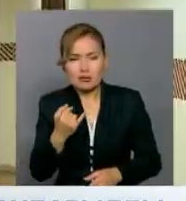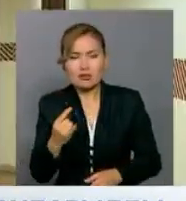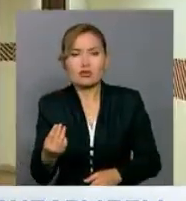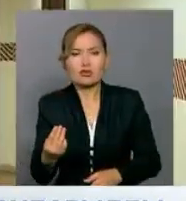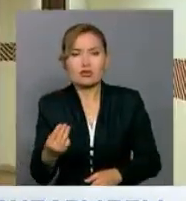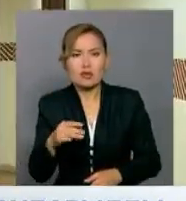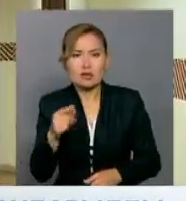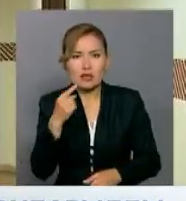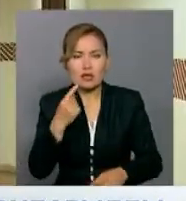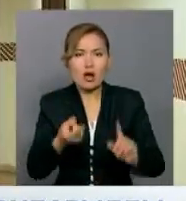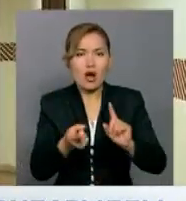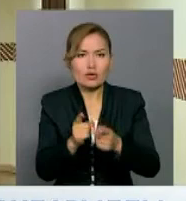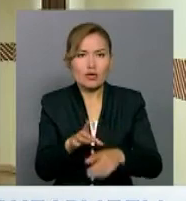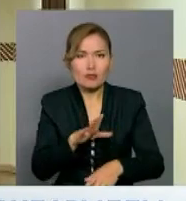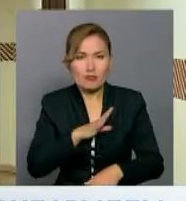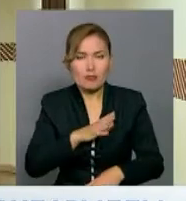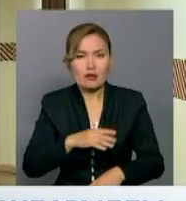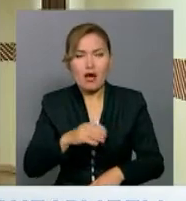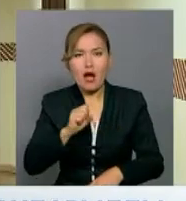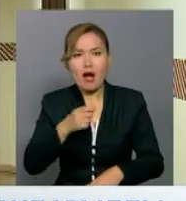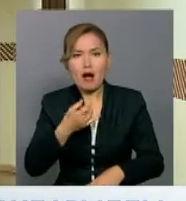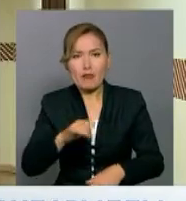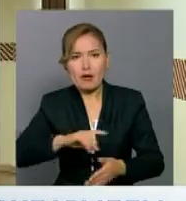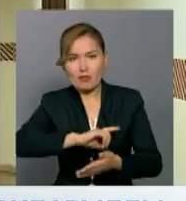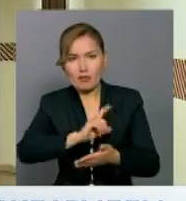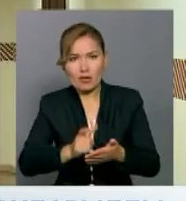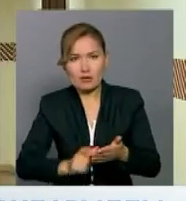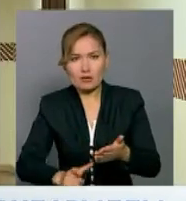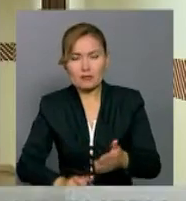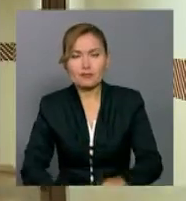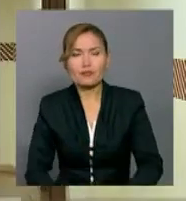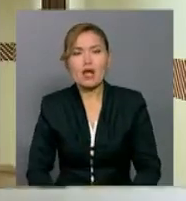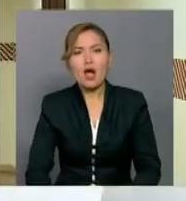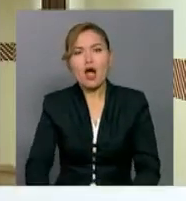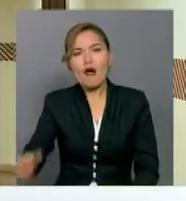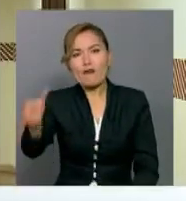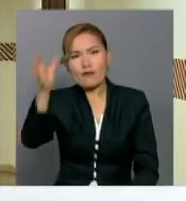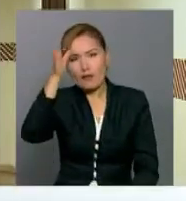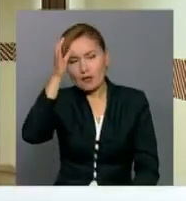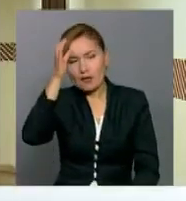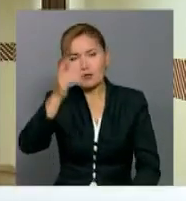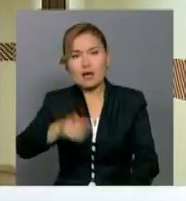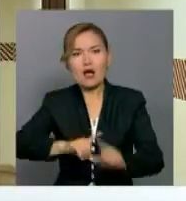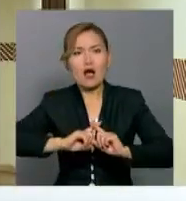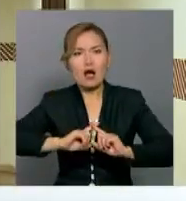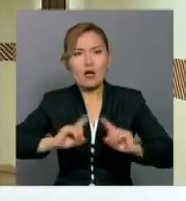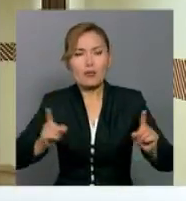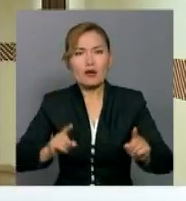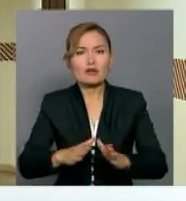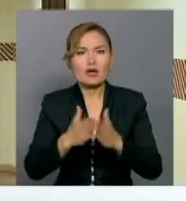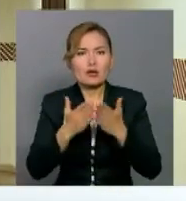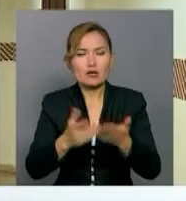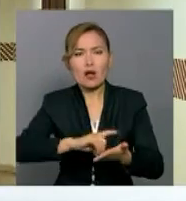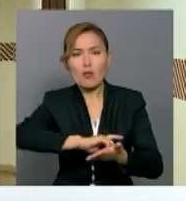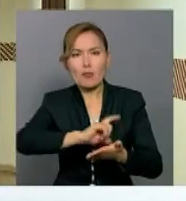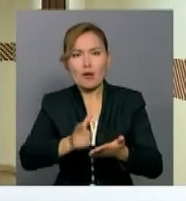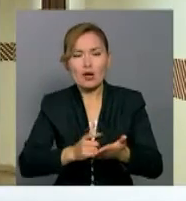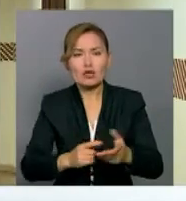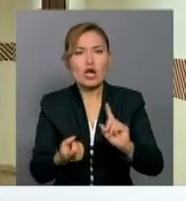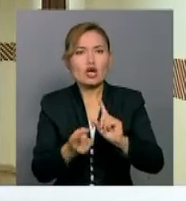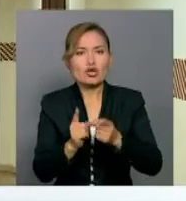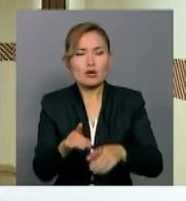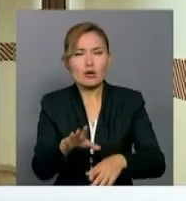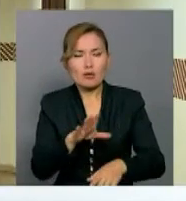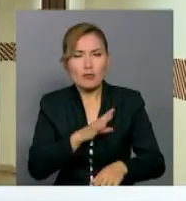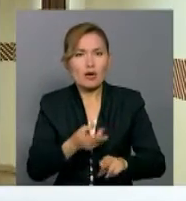Это 45 фрагментов философских, таких коротких. Философиялық тұрғыда бірегей саналатын бұл шығарма арқылы көптеген сұраққа жауап табуға